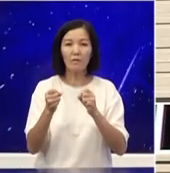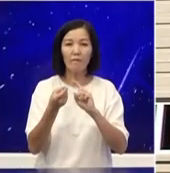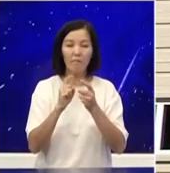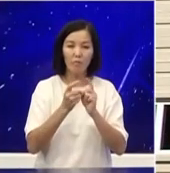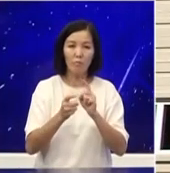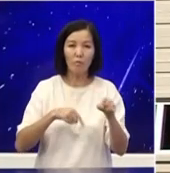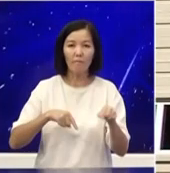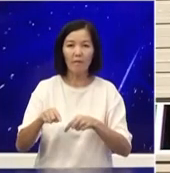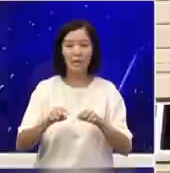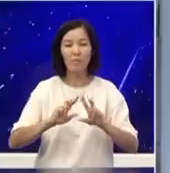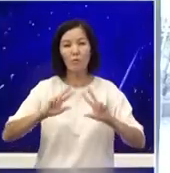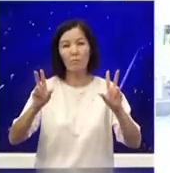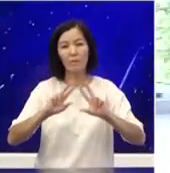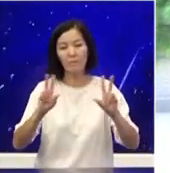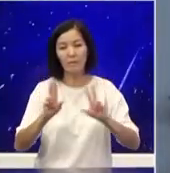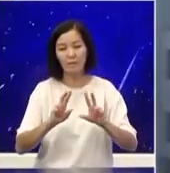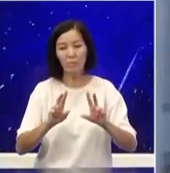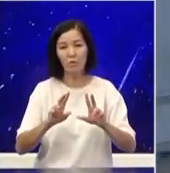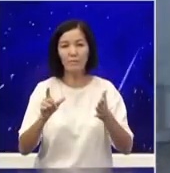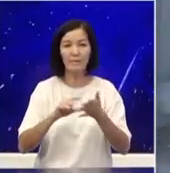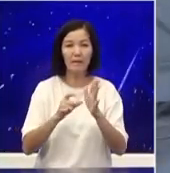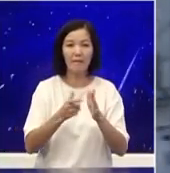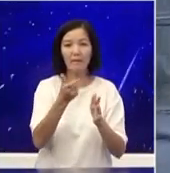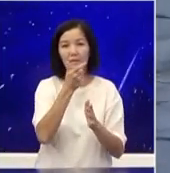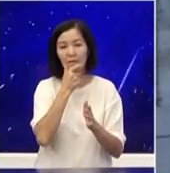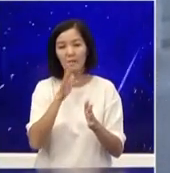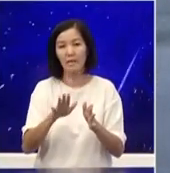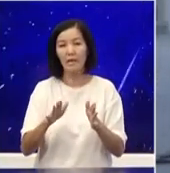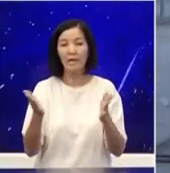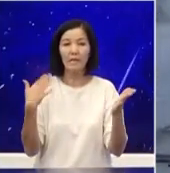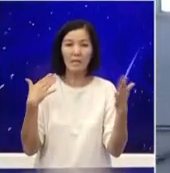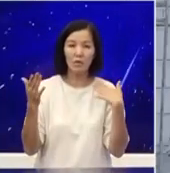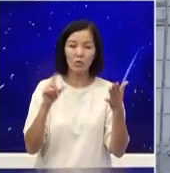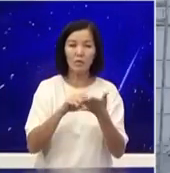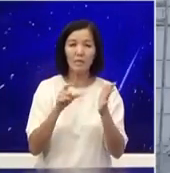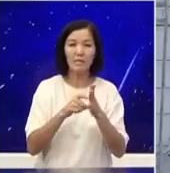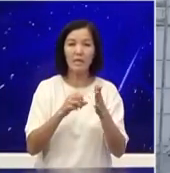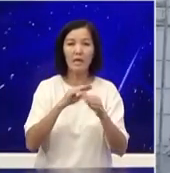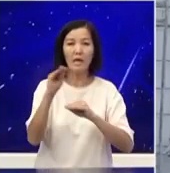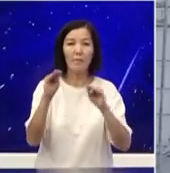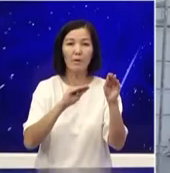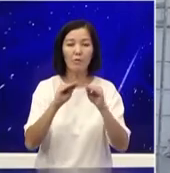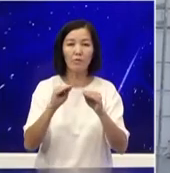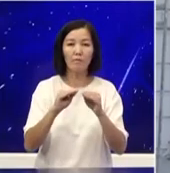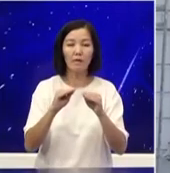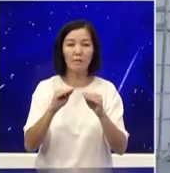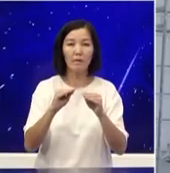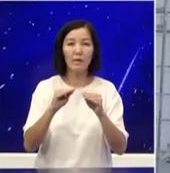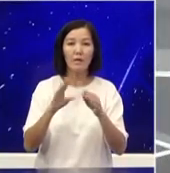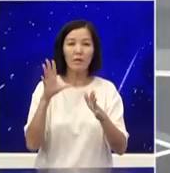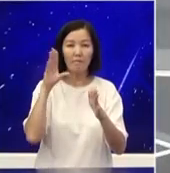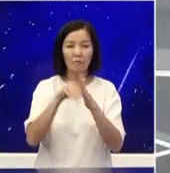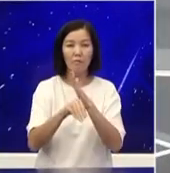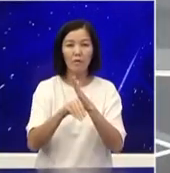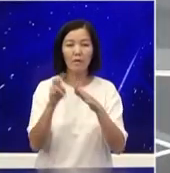волейболом и баскетболом с посадочными местами для зрителей, а также тренажерный зал. Здание оснащено и десятком вспомогательных помещений, включая